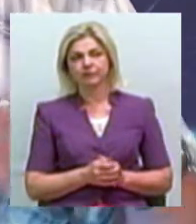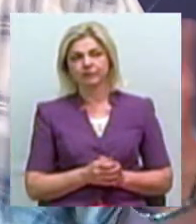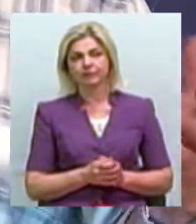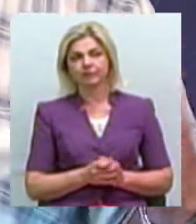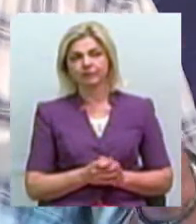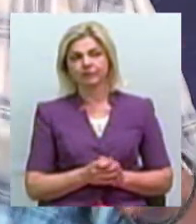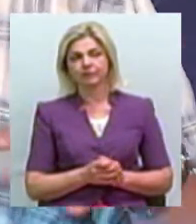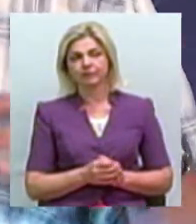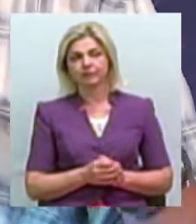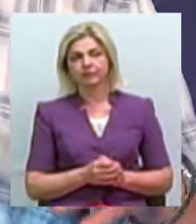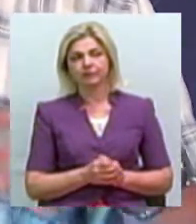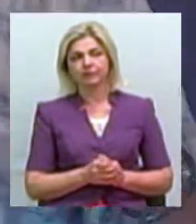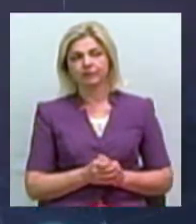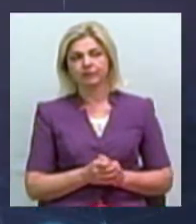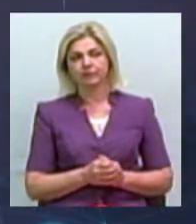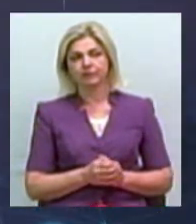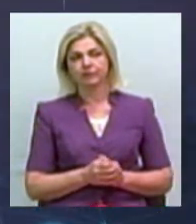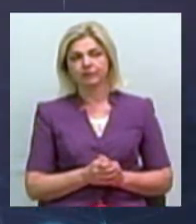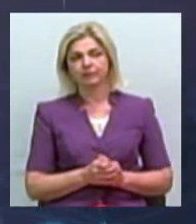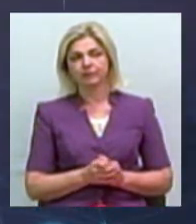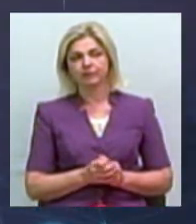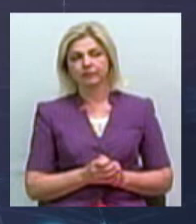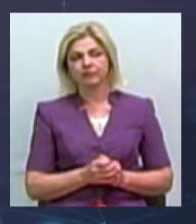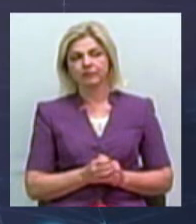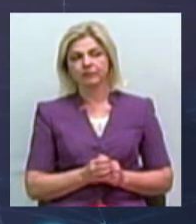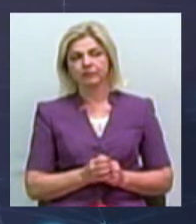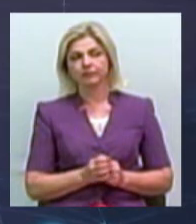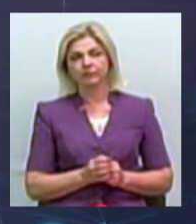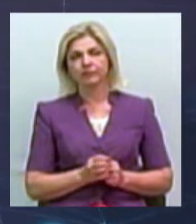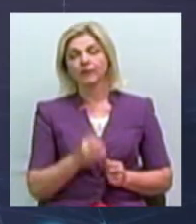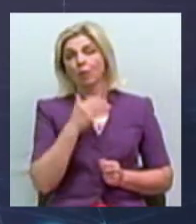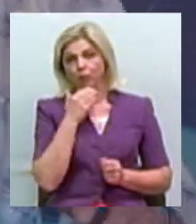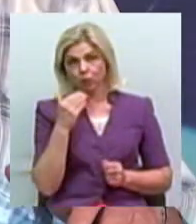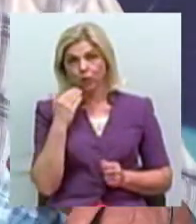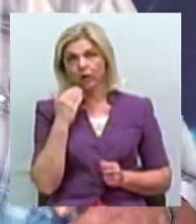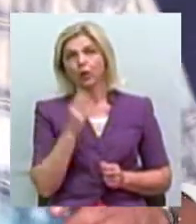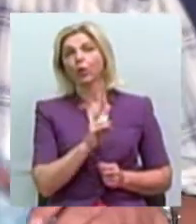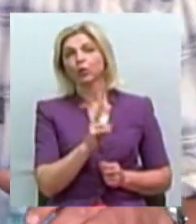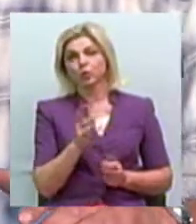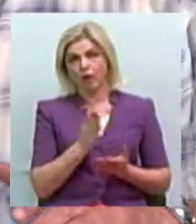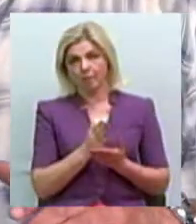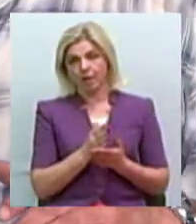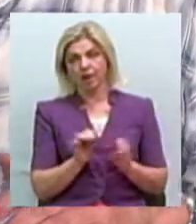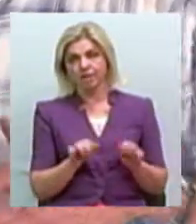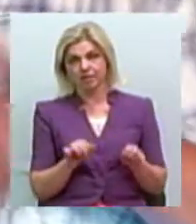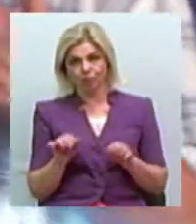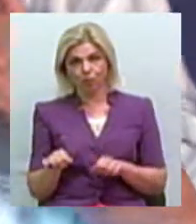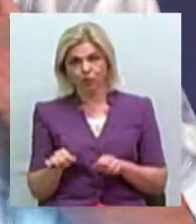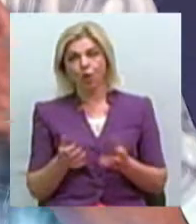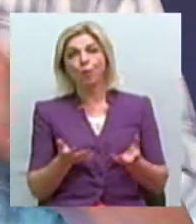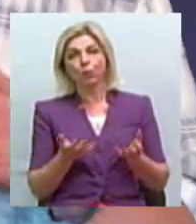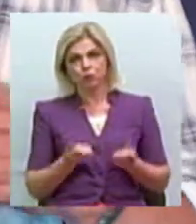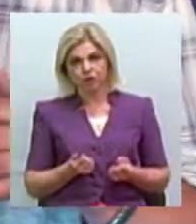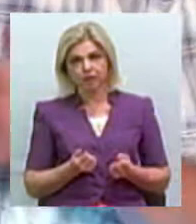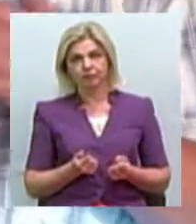вот была такая цифра в ходу. Вот. И многие, кто имели возможность